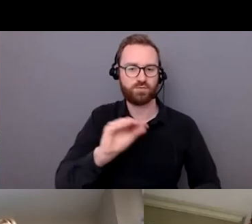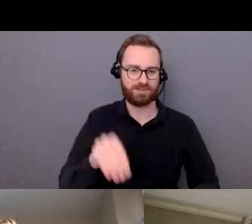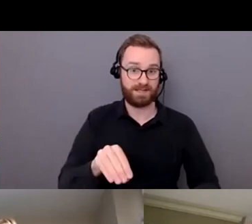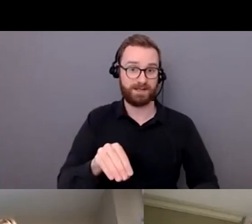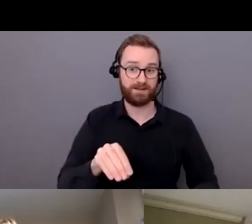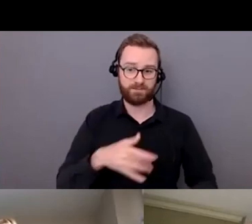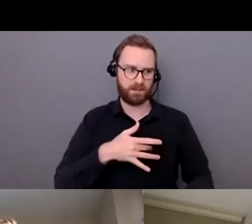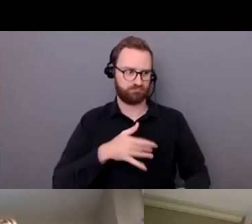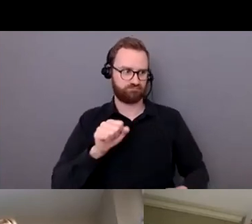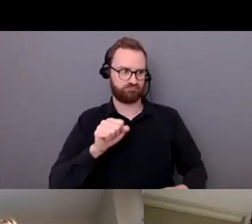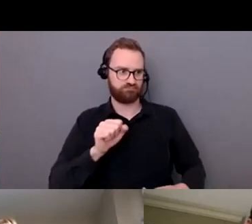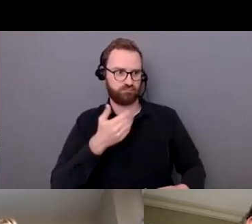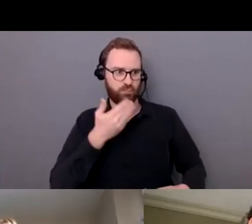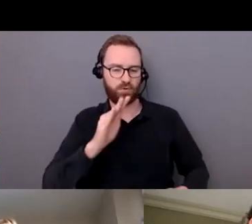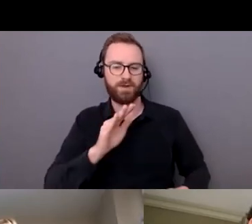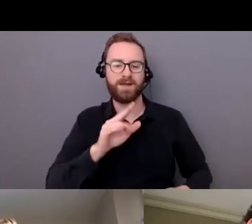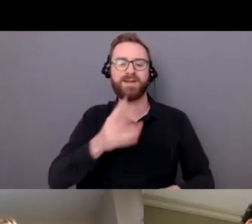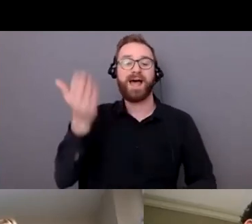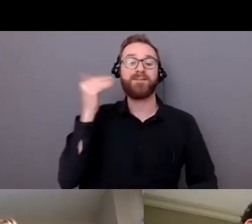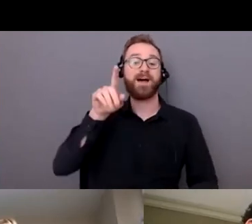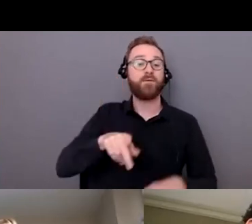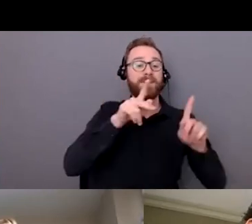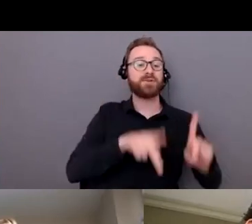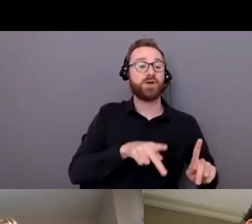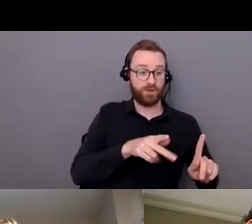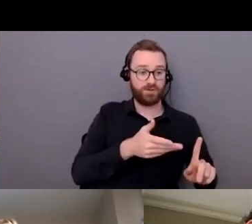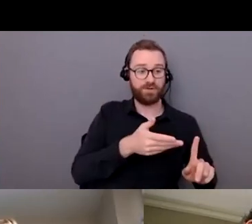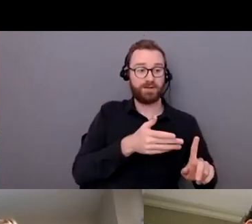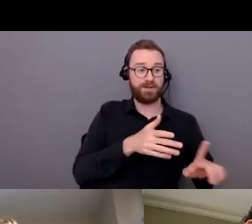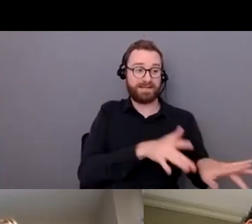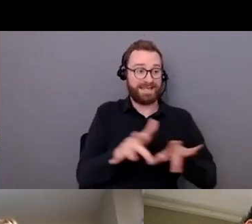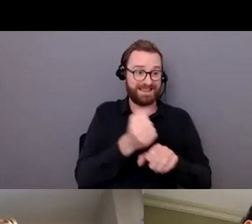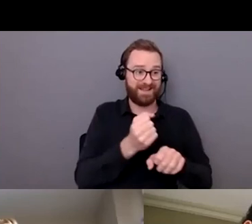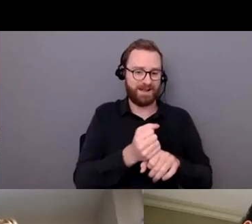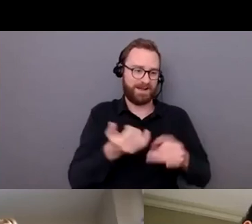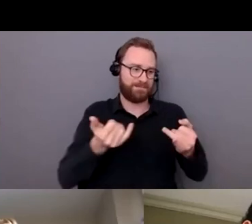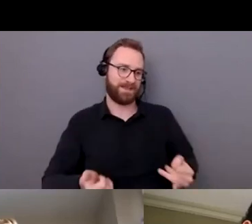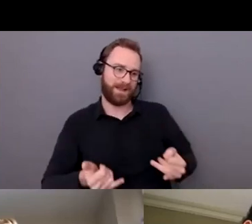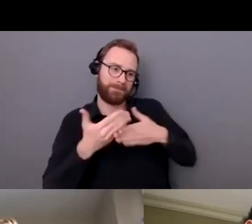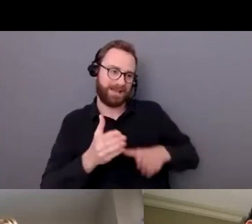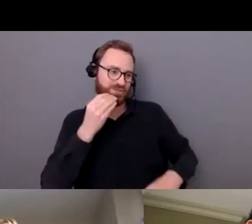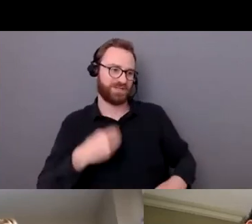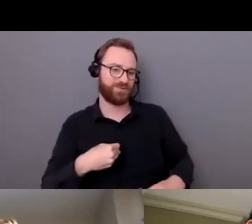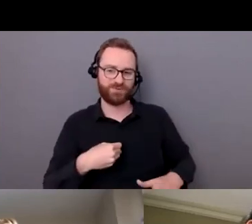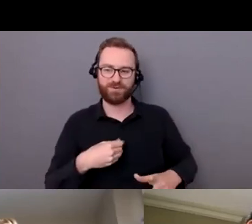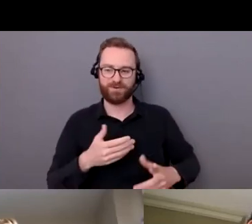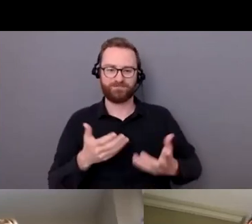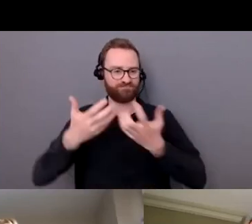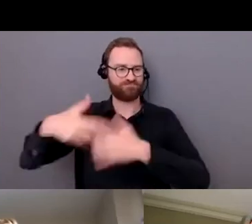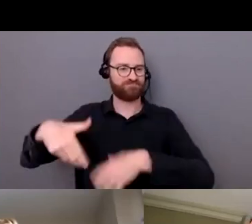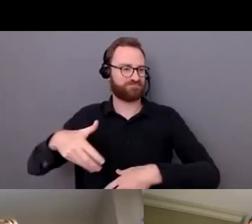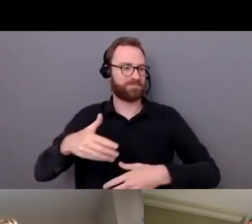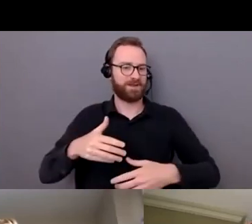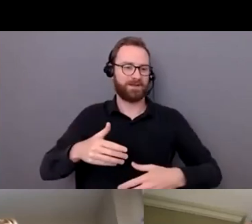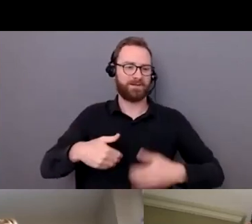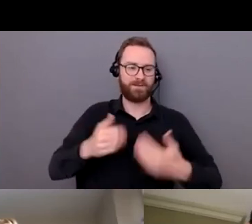alors qu'avant, la personne aurait dû quitter le travail. Et une statistique importante que le réseau universitaire a compilée, c'est que